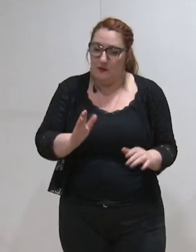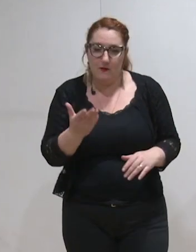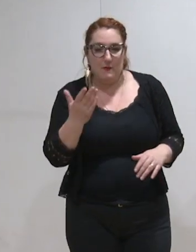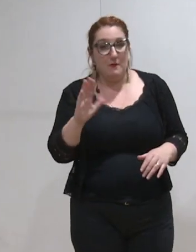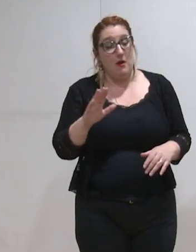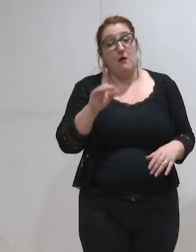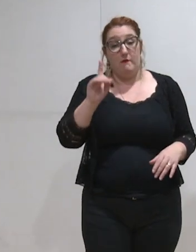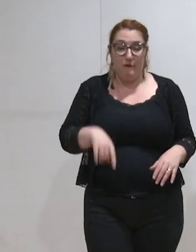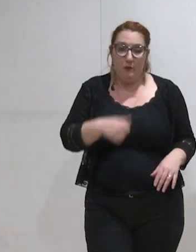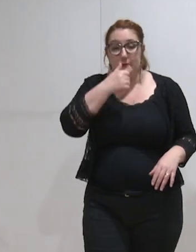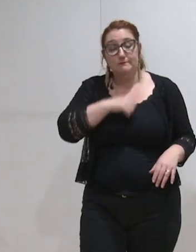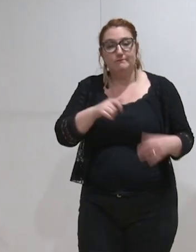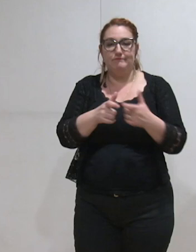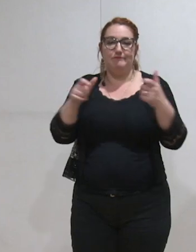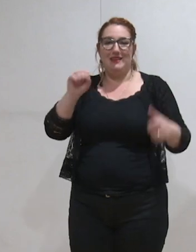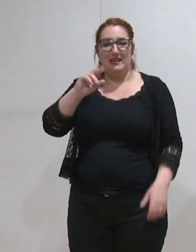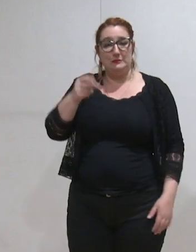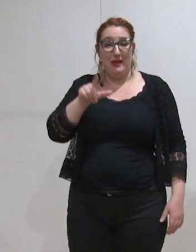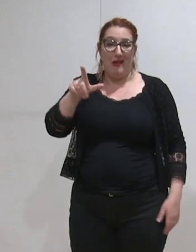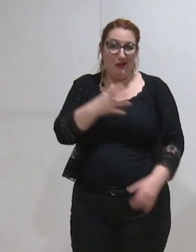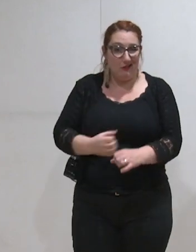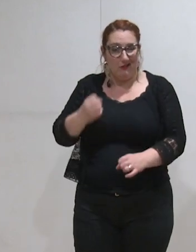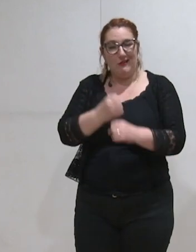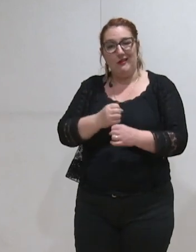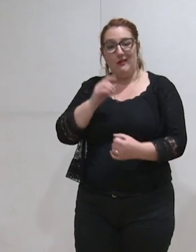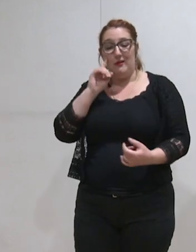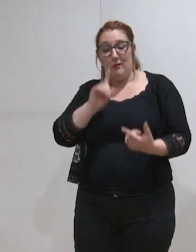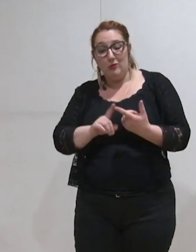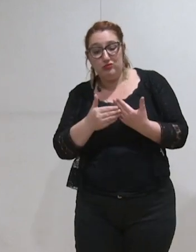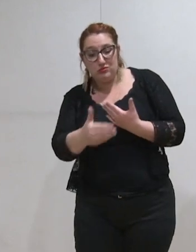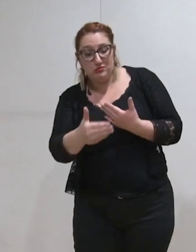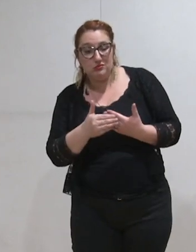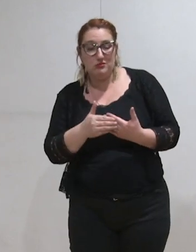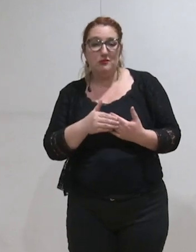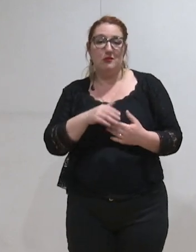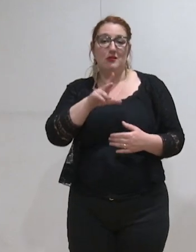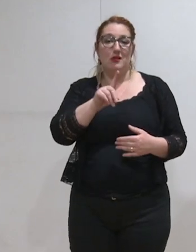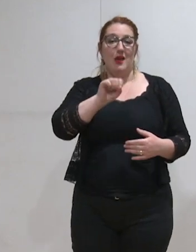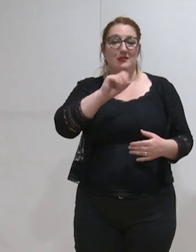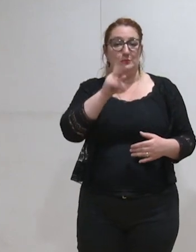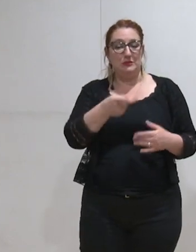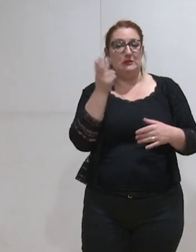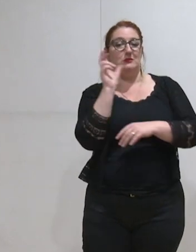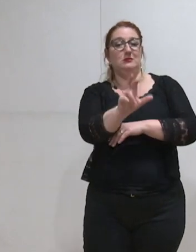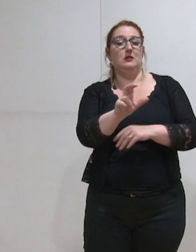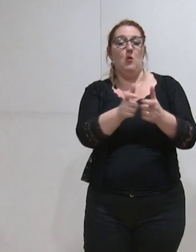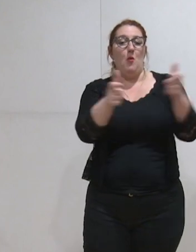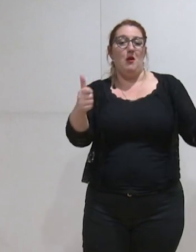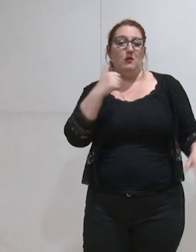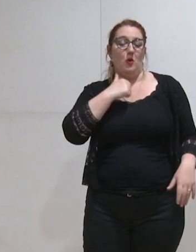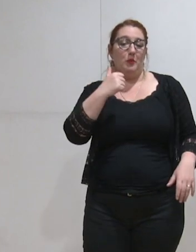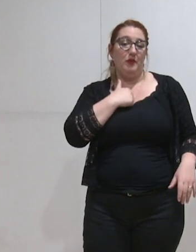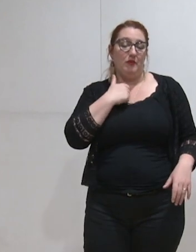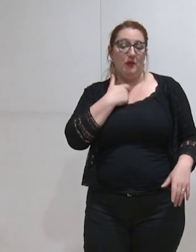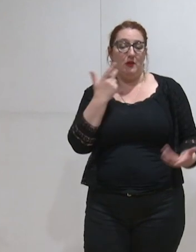d'une SPL en attendant de pouvoir passer une délégation de service public à un opérateur qui